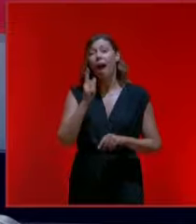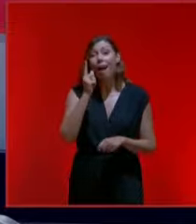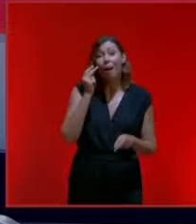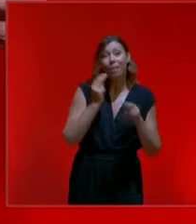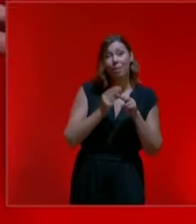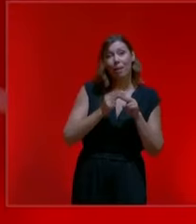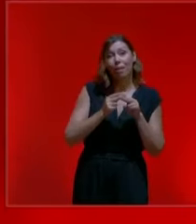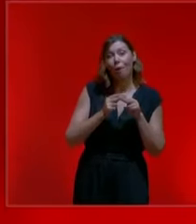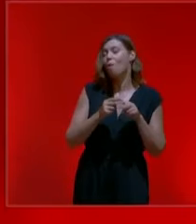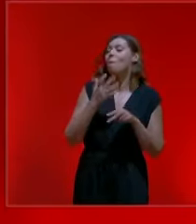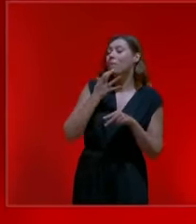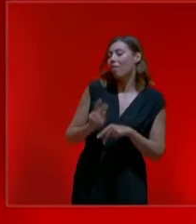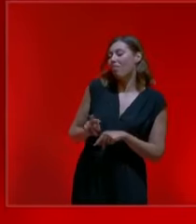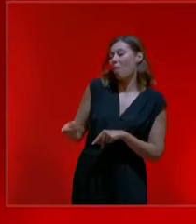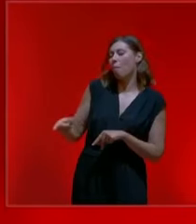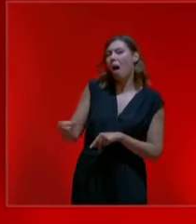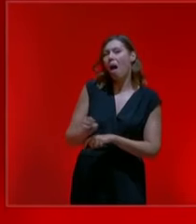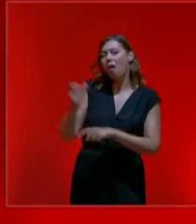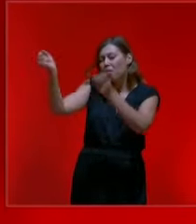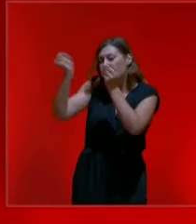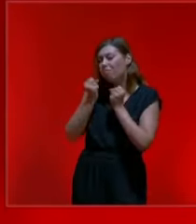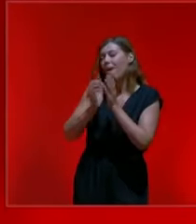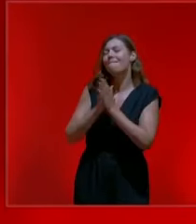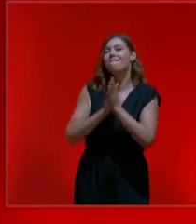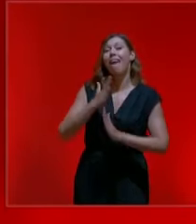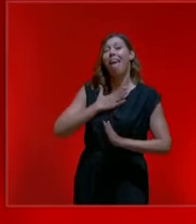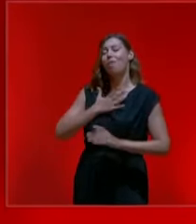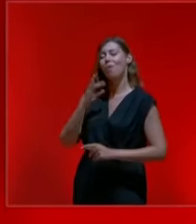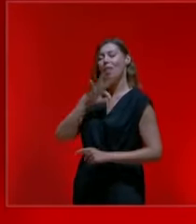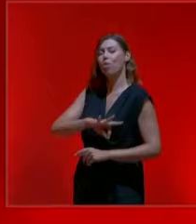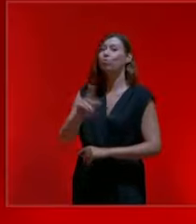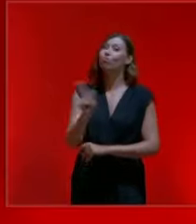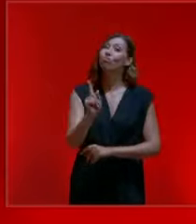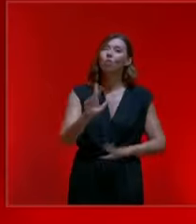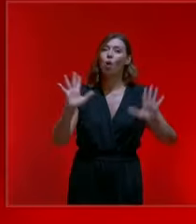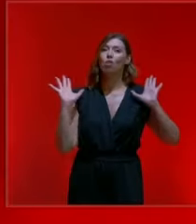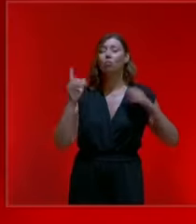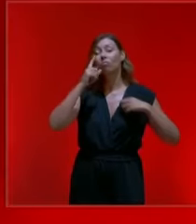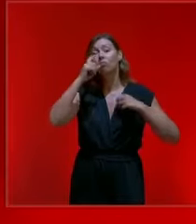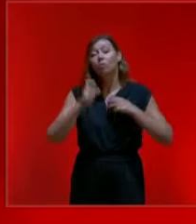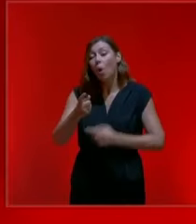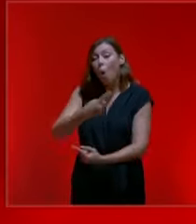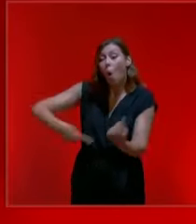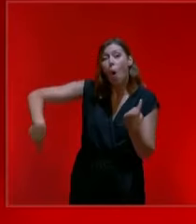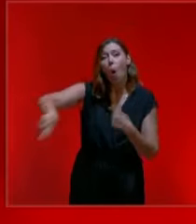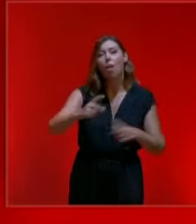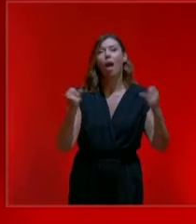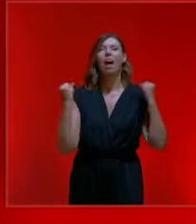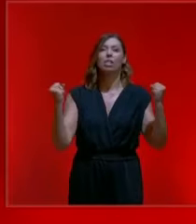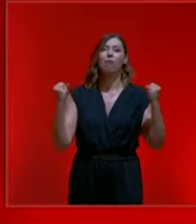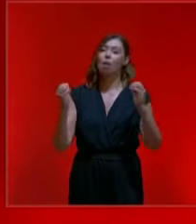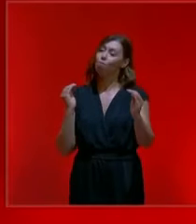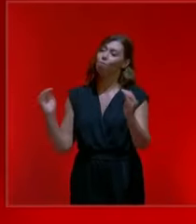διπλανού, αλλά εκκινώντας από ένα περιβάλλον συλλογικής ασφάλειας και προστασίας.